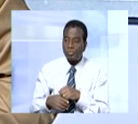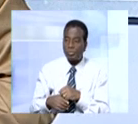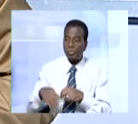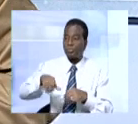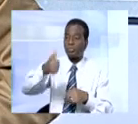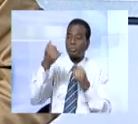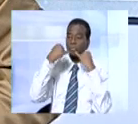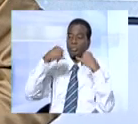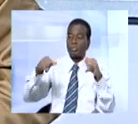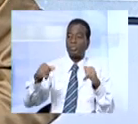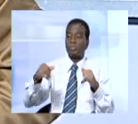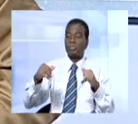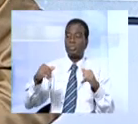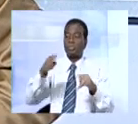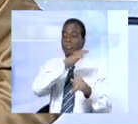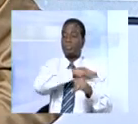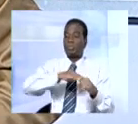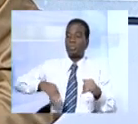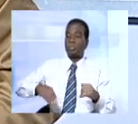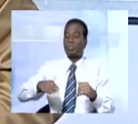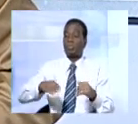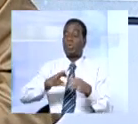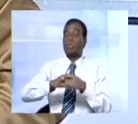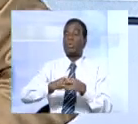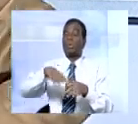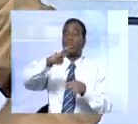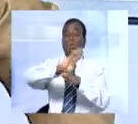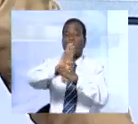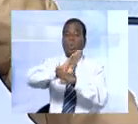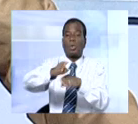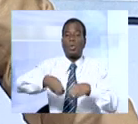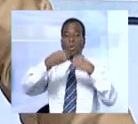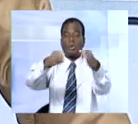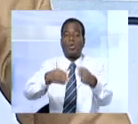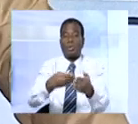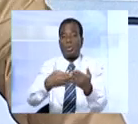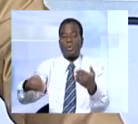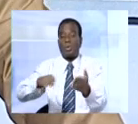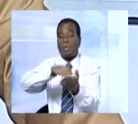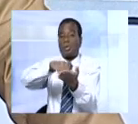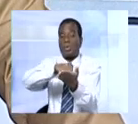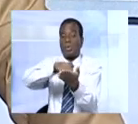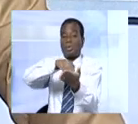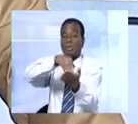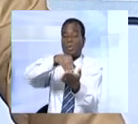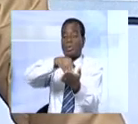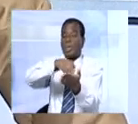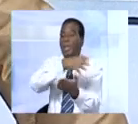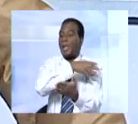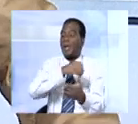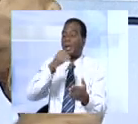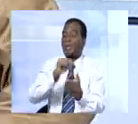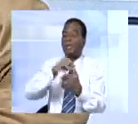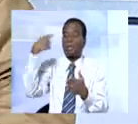Autre information, la mairie de Boaké a offert du matériel médical au centre de santé Sainte-Marie du Monastère. C'est